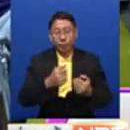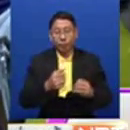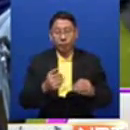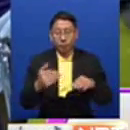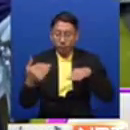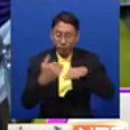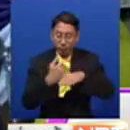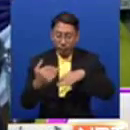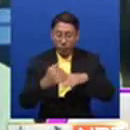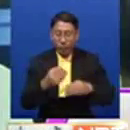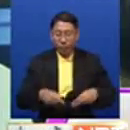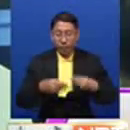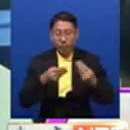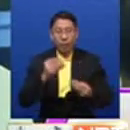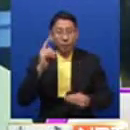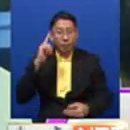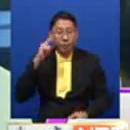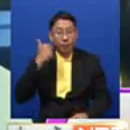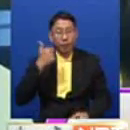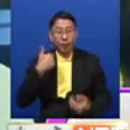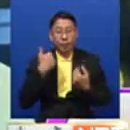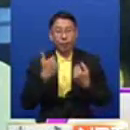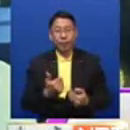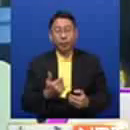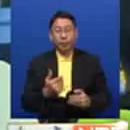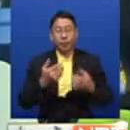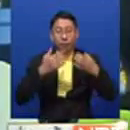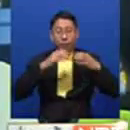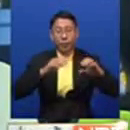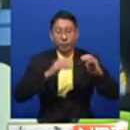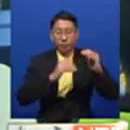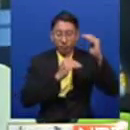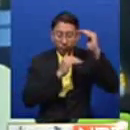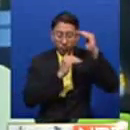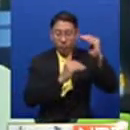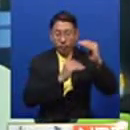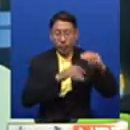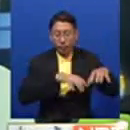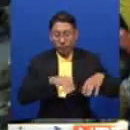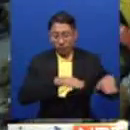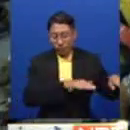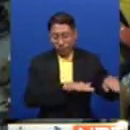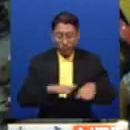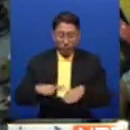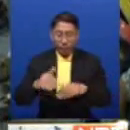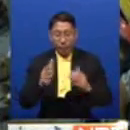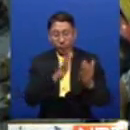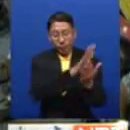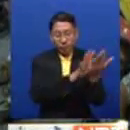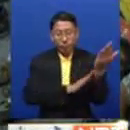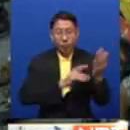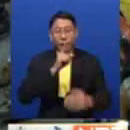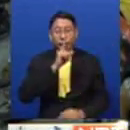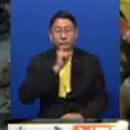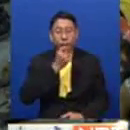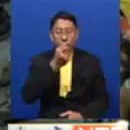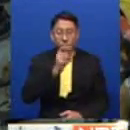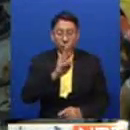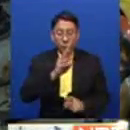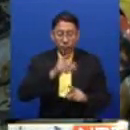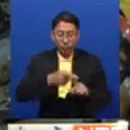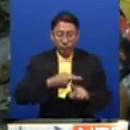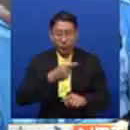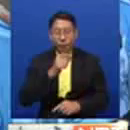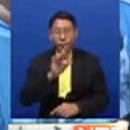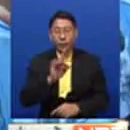รม Bike for Mom ปั่นเพื่อแม่ที่รัฐบาลกำหนดจัดกิจกรรมพร้อมกันทั้งประเทศในวันอาทิตย์ที่16สิงห